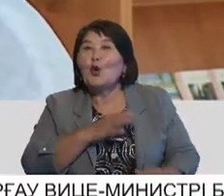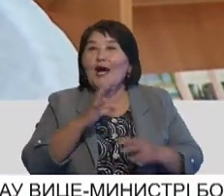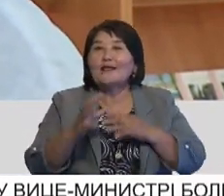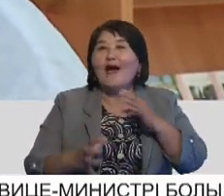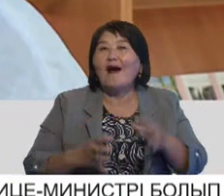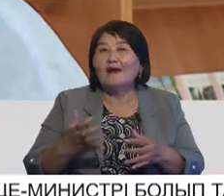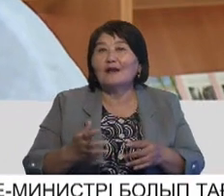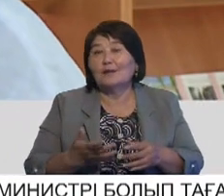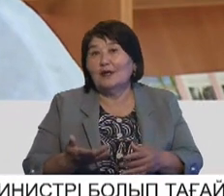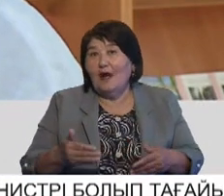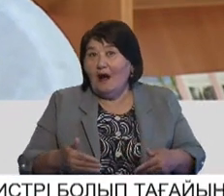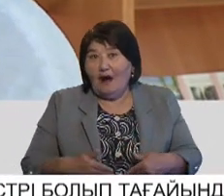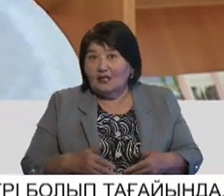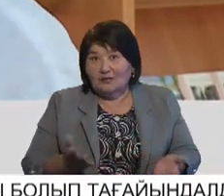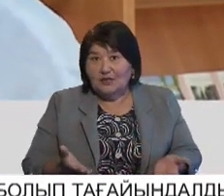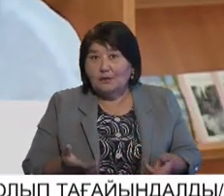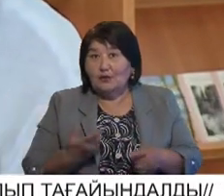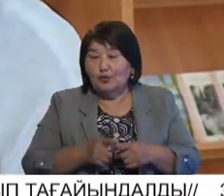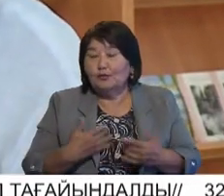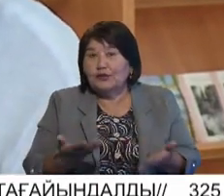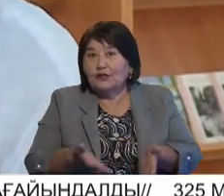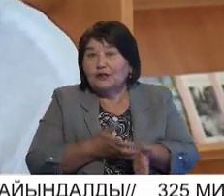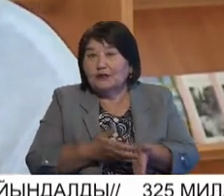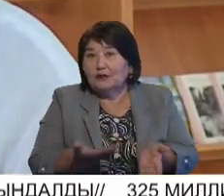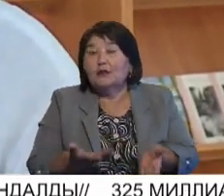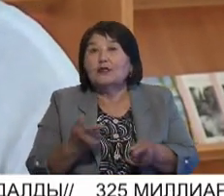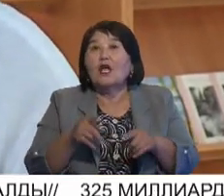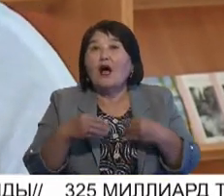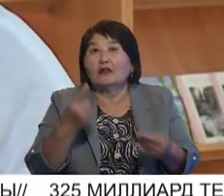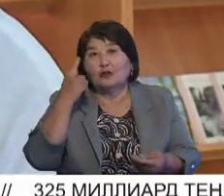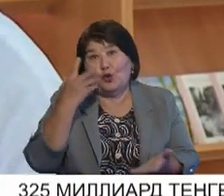рухани әлемінде ақша емес пе? Соларға біз не алдық деп ойлану керек.